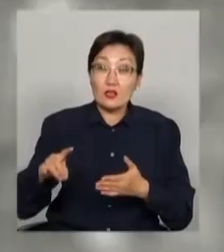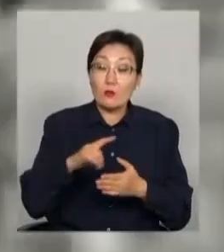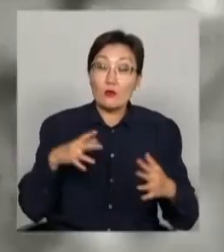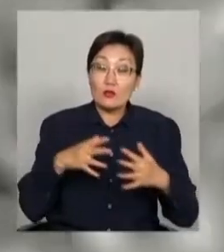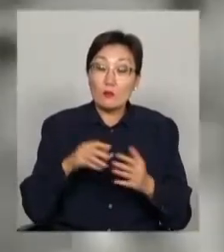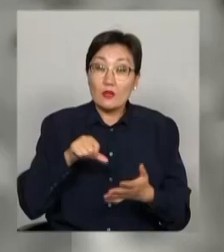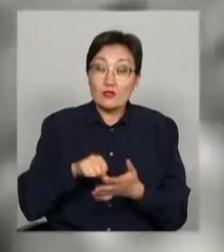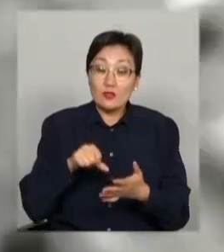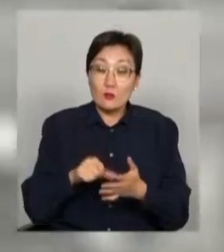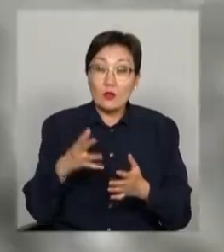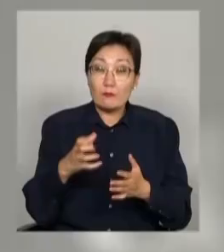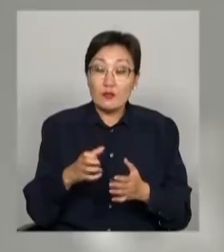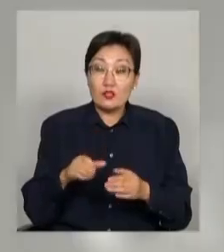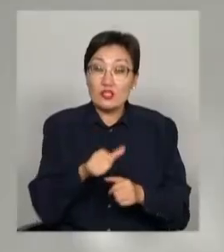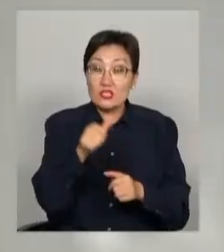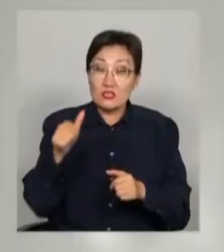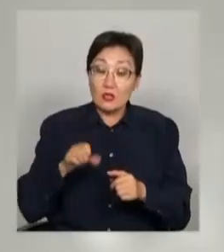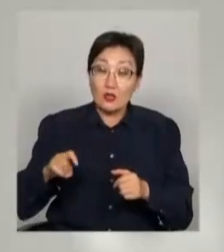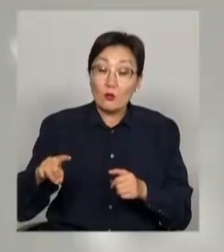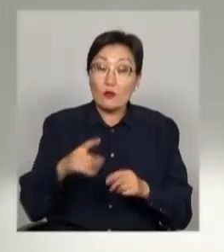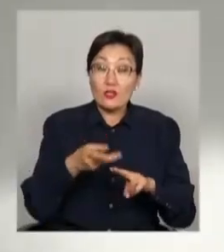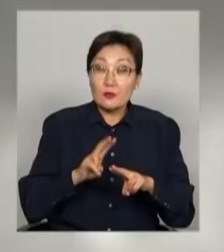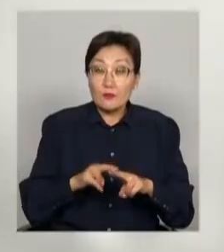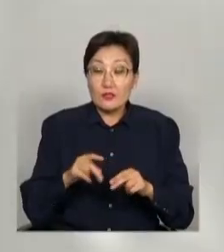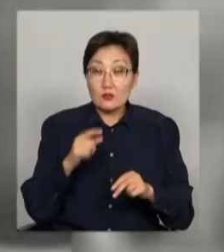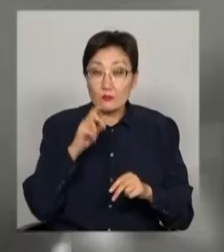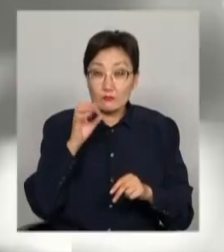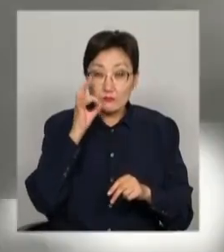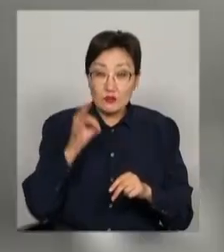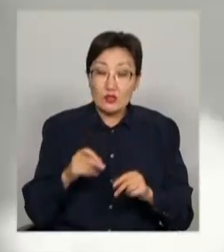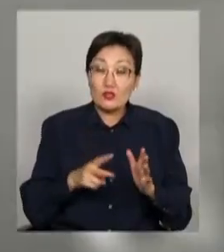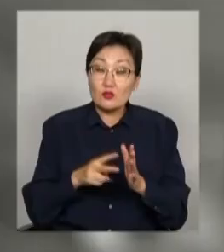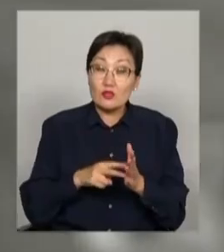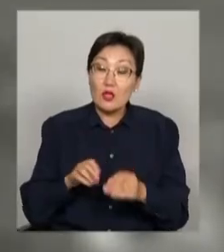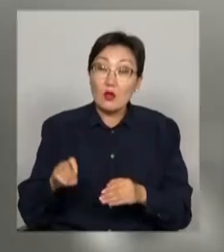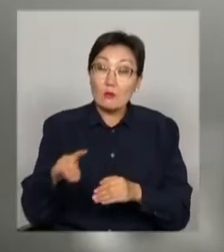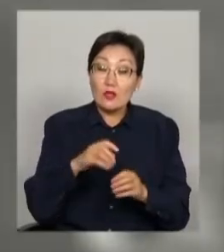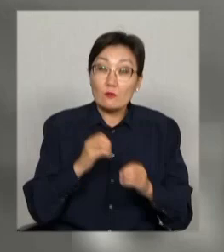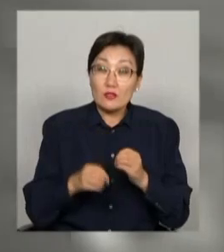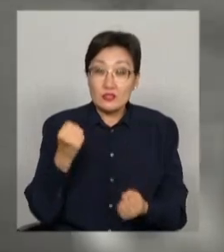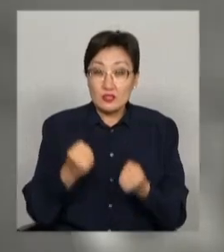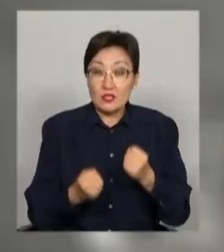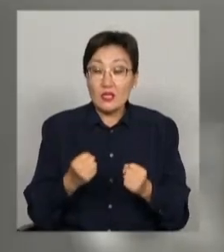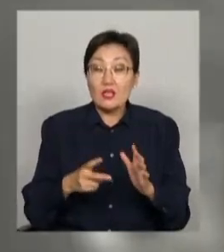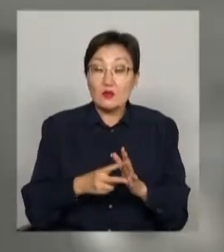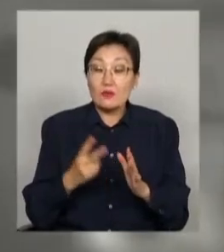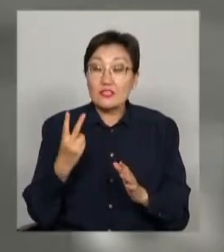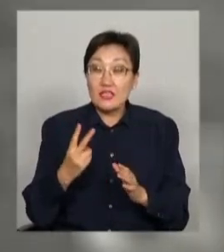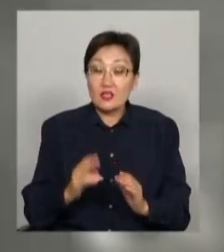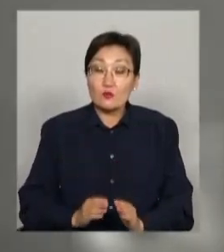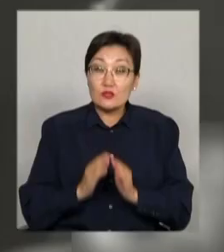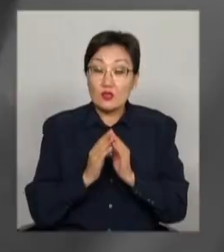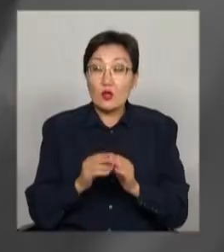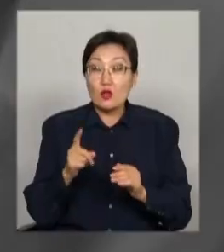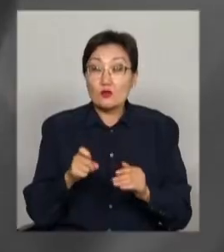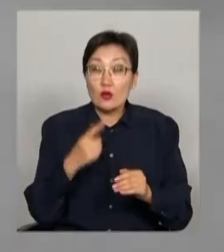қатысып, көк жүзінде 500 сағат қалықтаған. Осы аралықта ол немістің 7 ұшағы мен 10 автокөлігін, 2 зеңбірегі мен 4 дзотын, 100